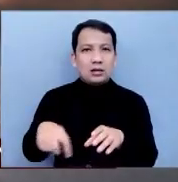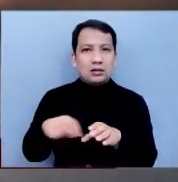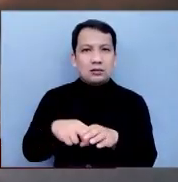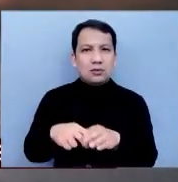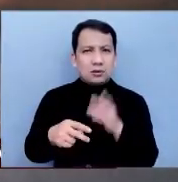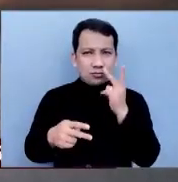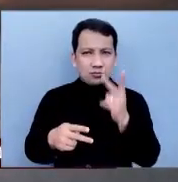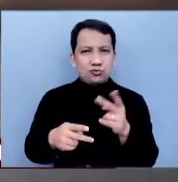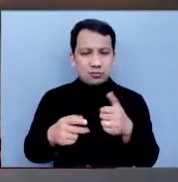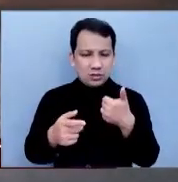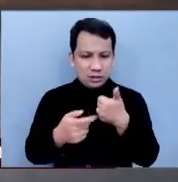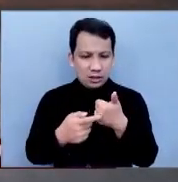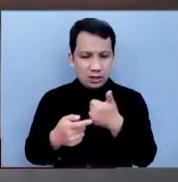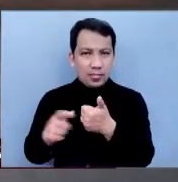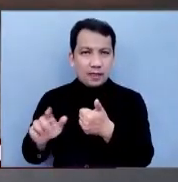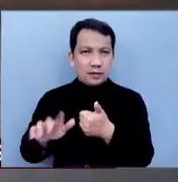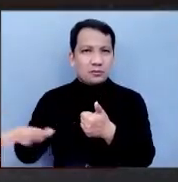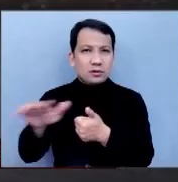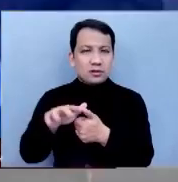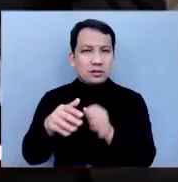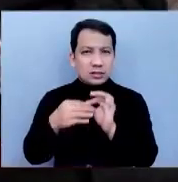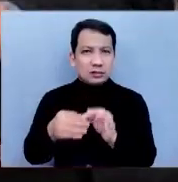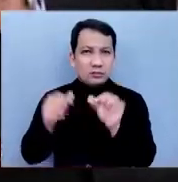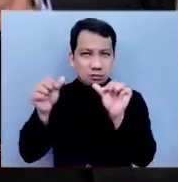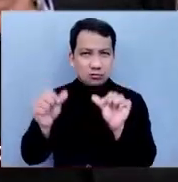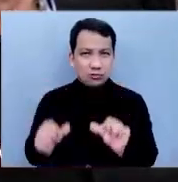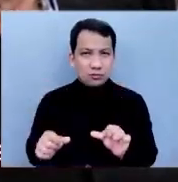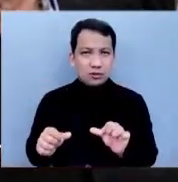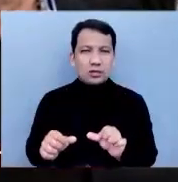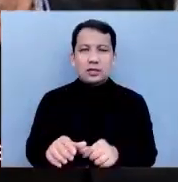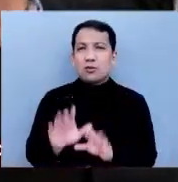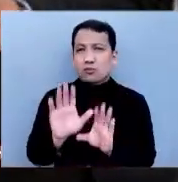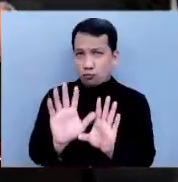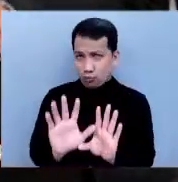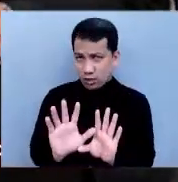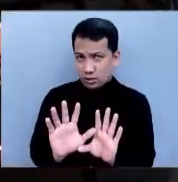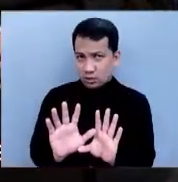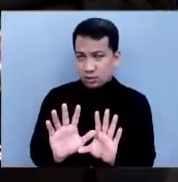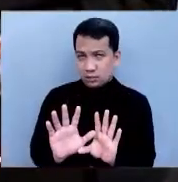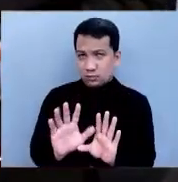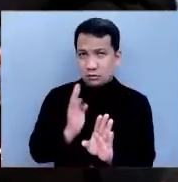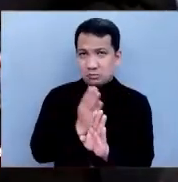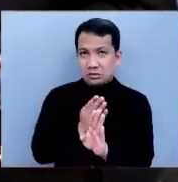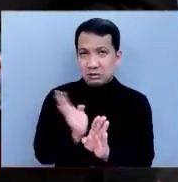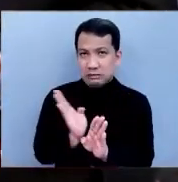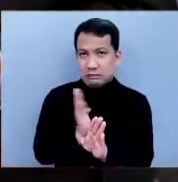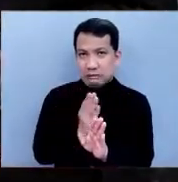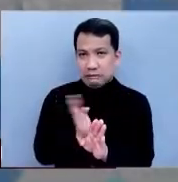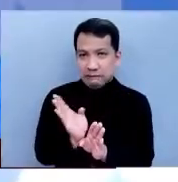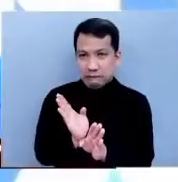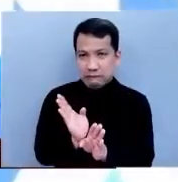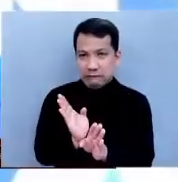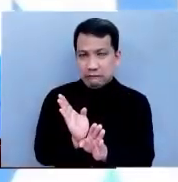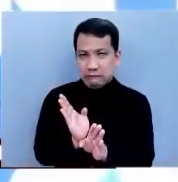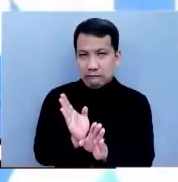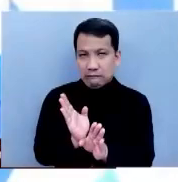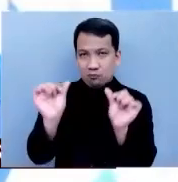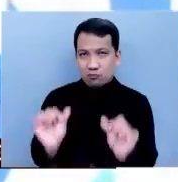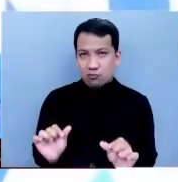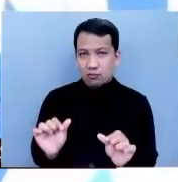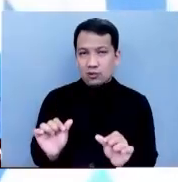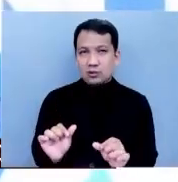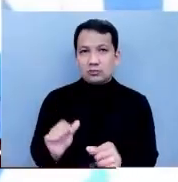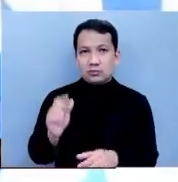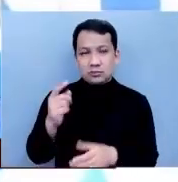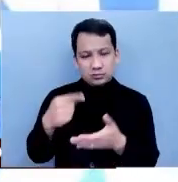likes at comments ang nasabing post. Pero hinihin na lamang po dahil misleading ang naturang post. Sinuri po ito ng Facts